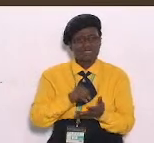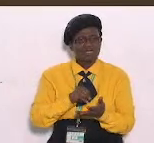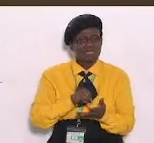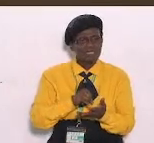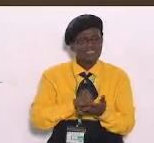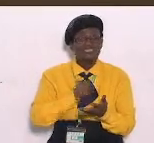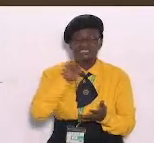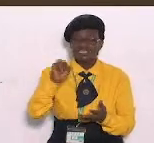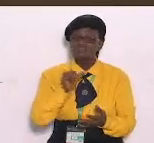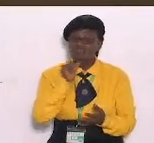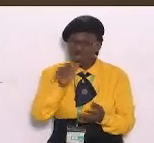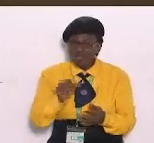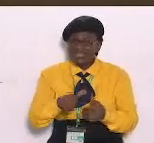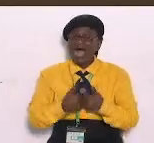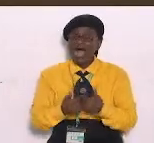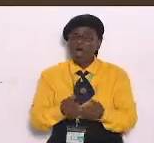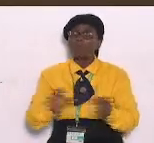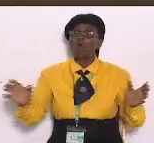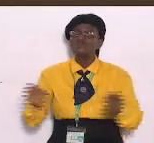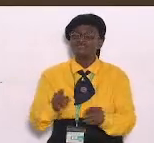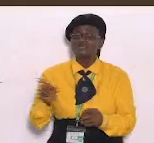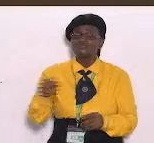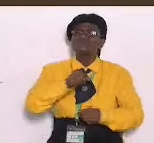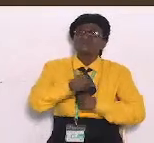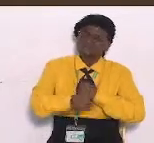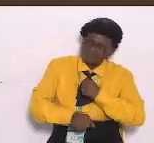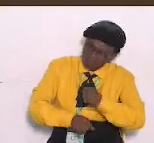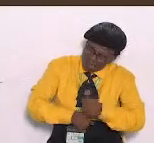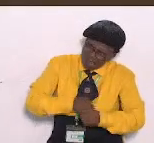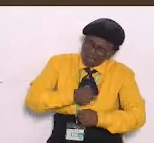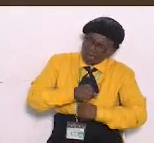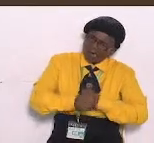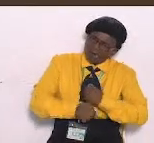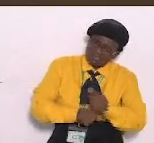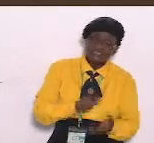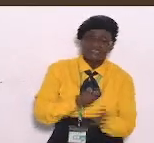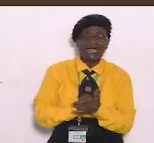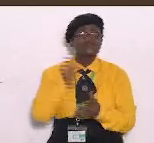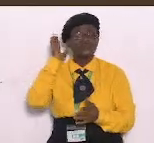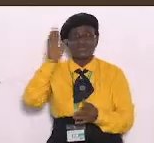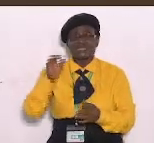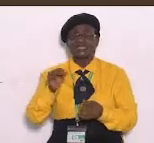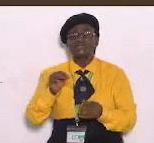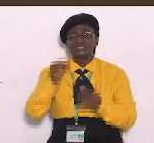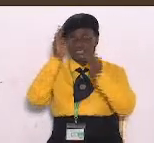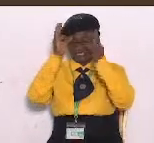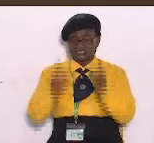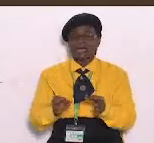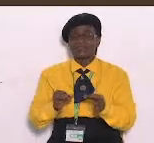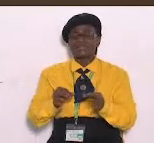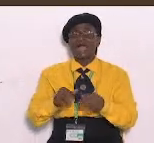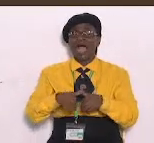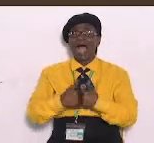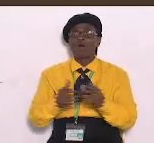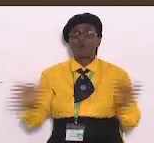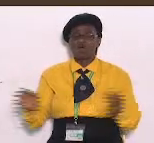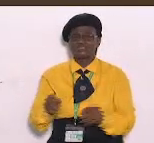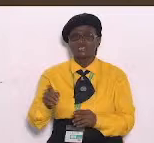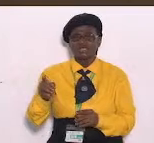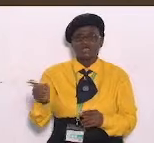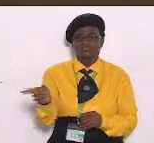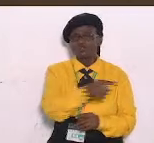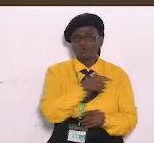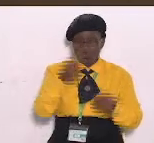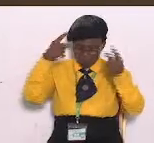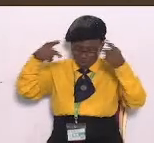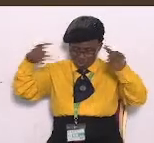adages ce n'est pas la manière dont que tu te forces qui va déterminer la manière dont